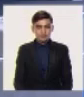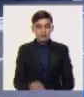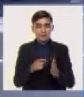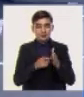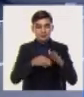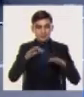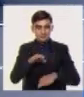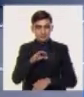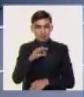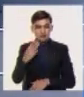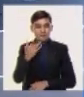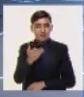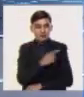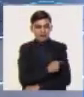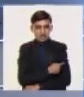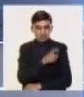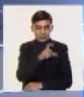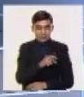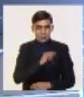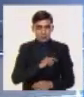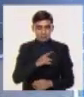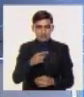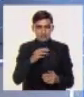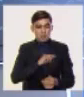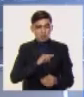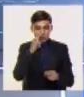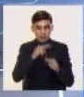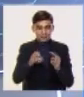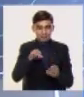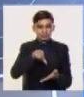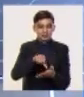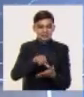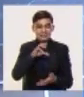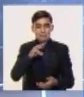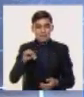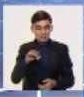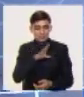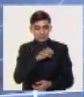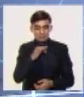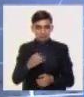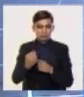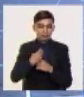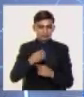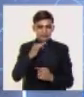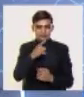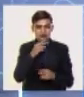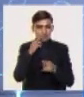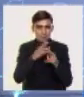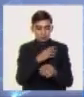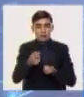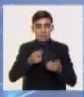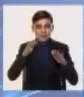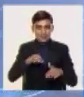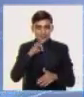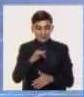Караганды врач скорой помощи Рахат Дюсембаев уверяет, что лишился работы после выступления в СМИ. Ранее он с коллегами пожаловался на руководство,